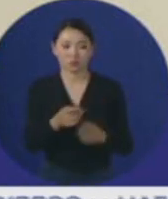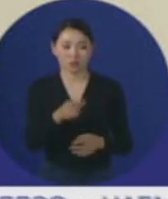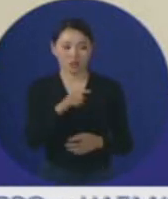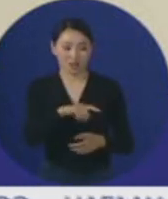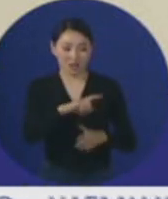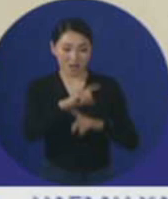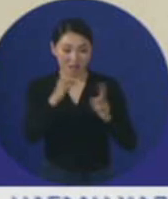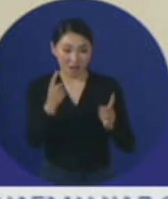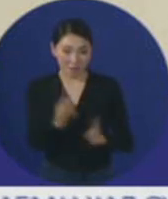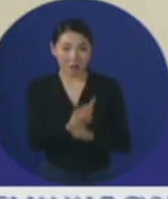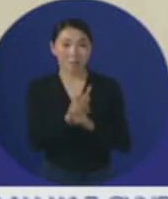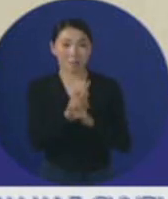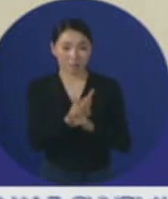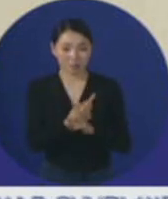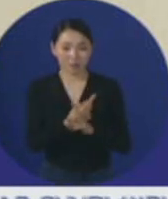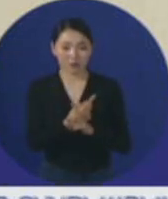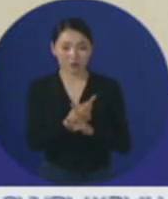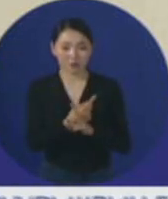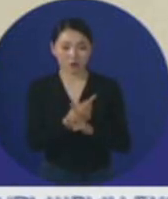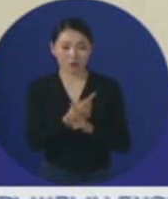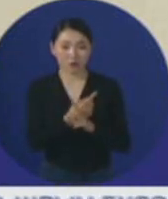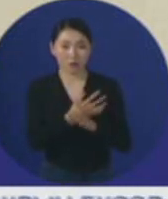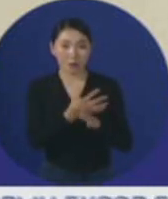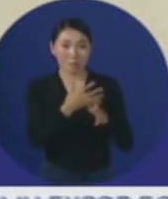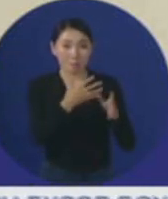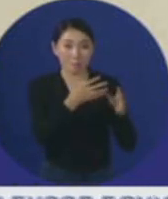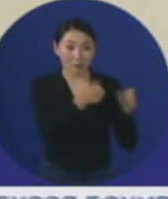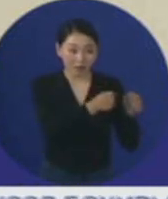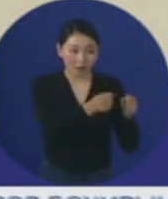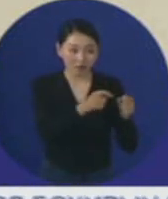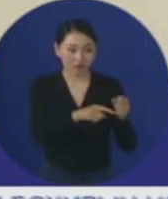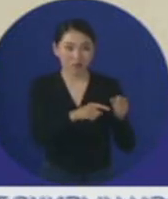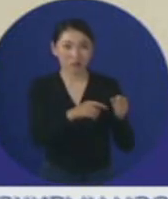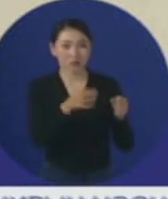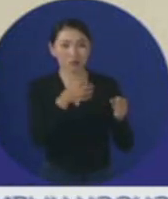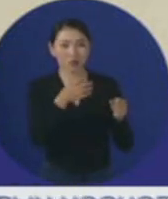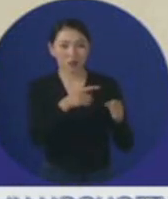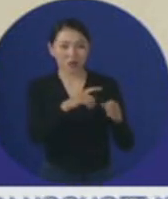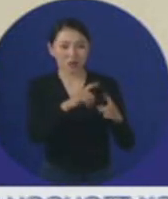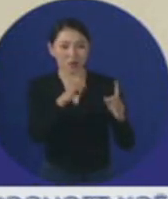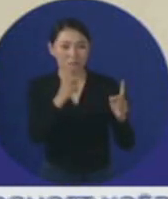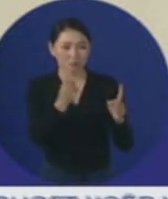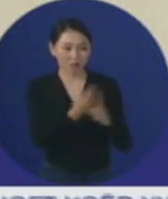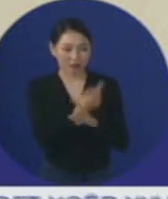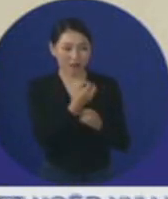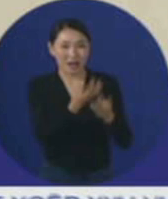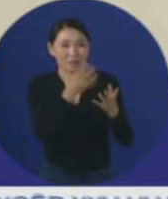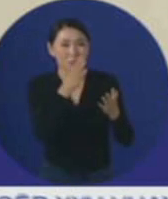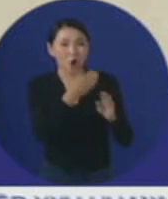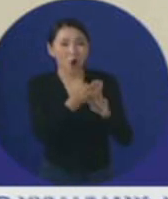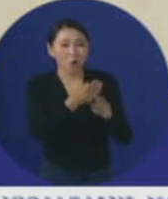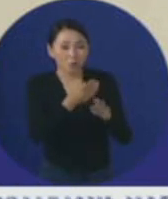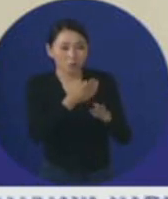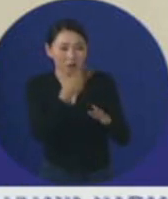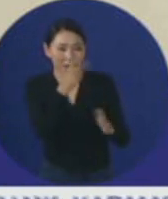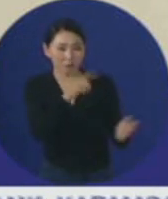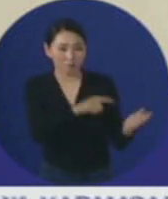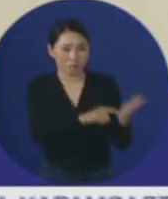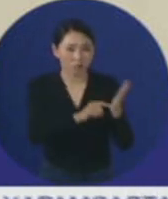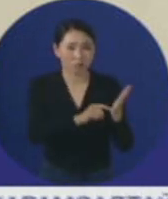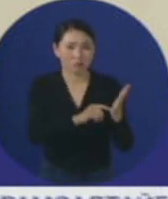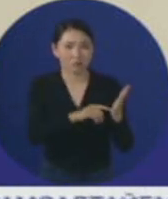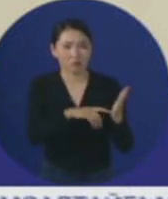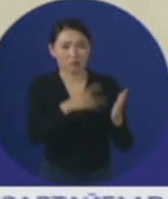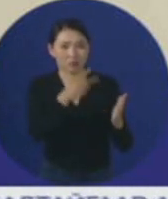хэрэг үүлддэг эсвэл үүлдсэн даруйд нь энийг гэмт хэрэг болохоос нь өмнө шатанд буюу зөрчлийн шатанд байхад нь илрүүлэх, талсан